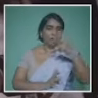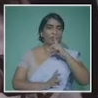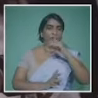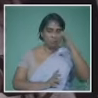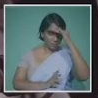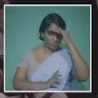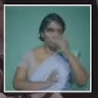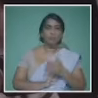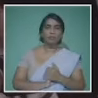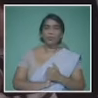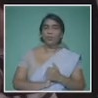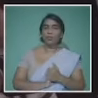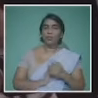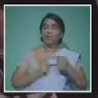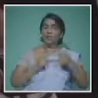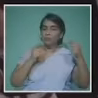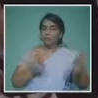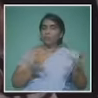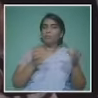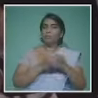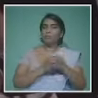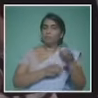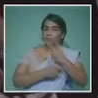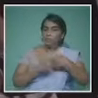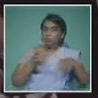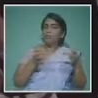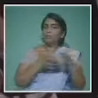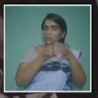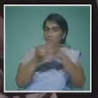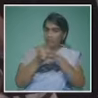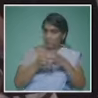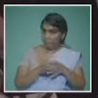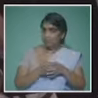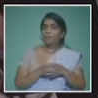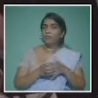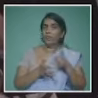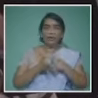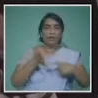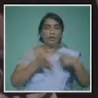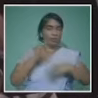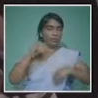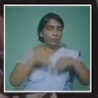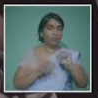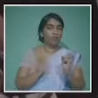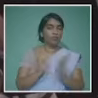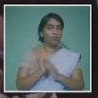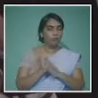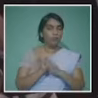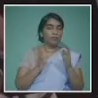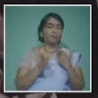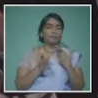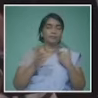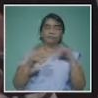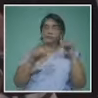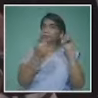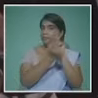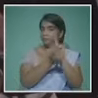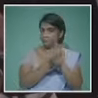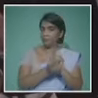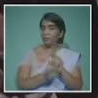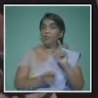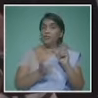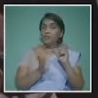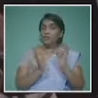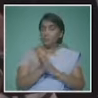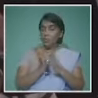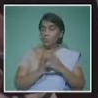කතානායකතුමනි විරුද්ධ පක්ෂයේ සියලුම පක්ෂ හා කණ්ඩායම් මැතිවරණ කොමිෂන් සභාව හමු වීමට ගියා. කොමිෂන්